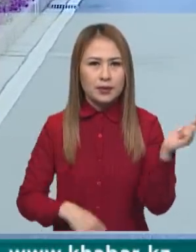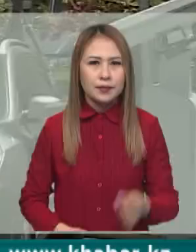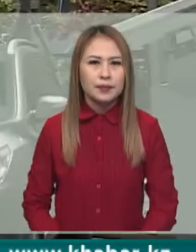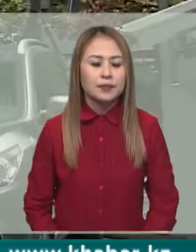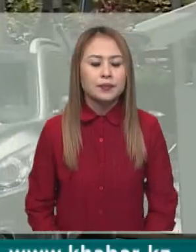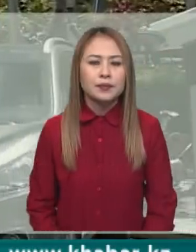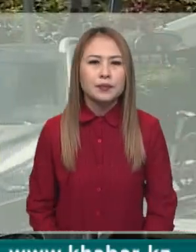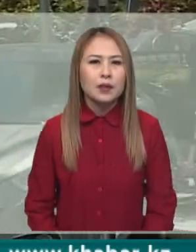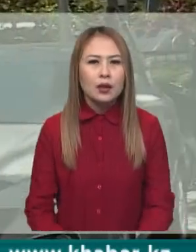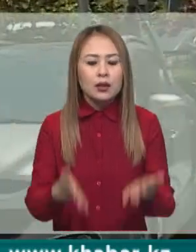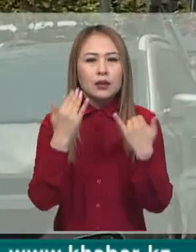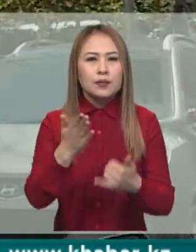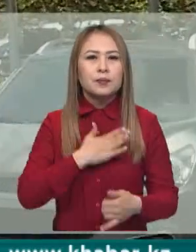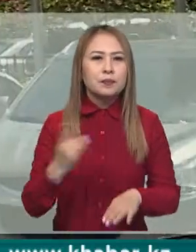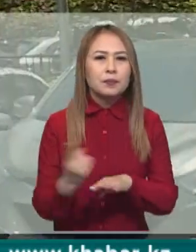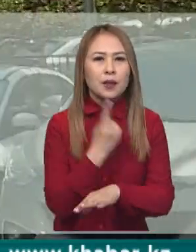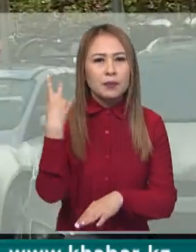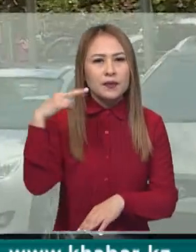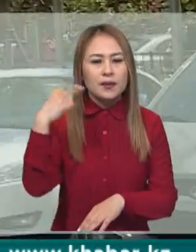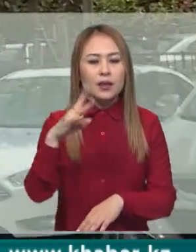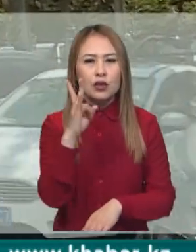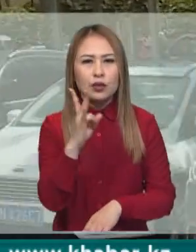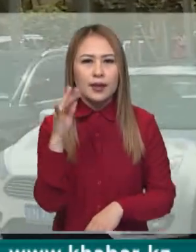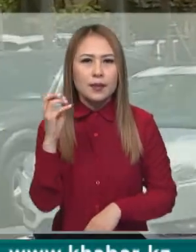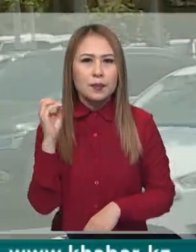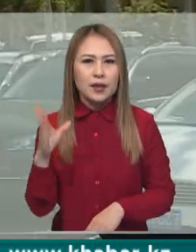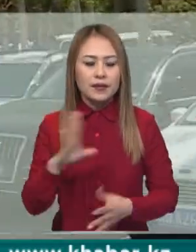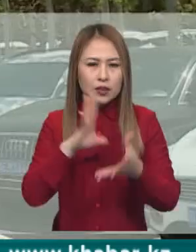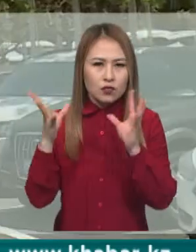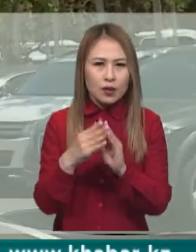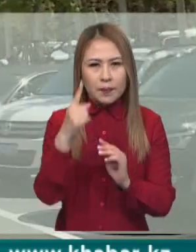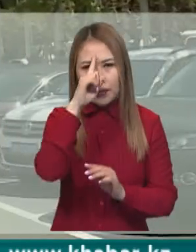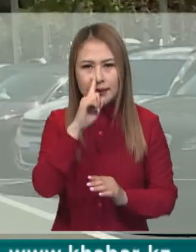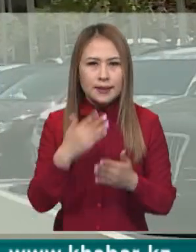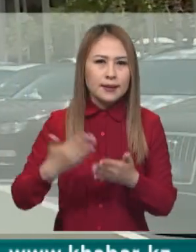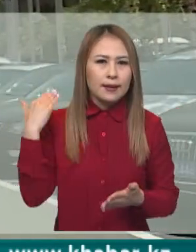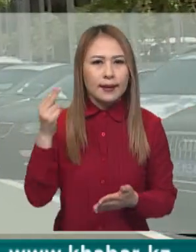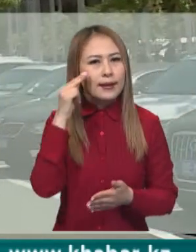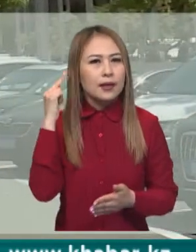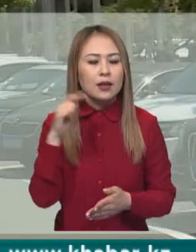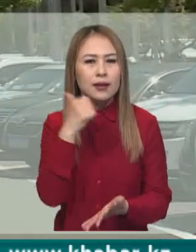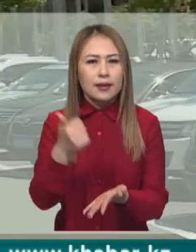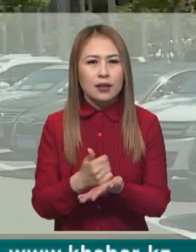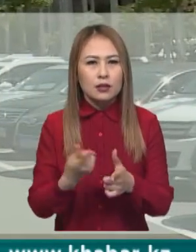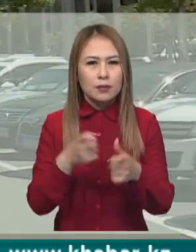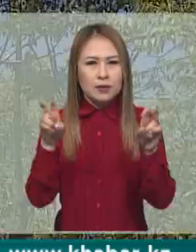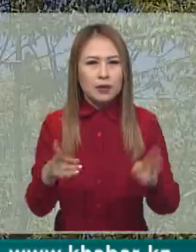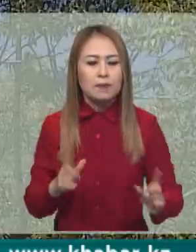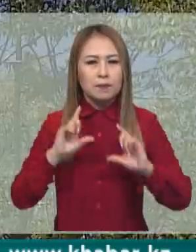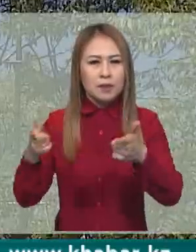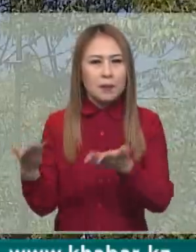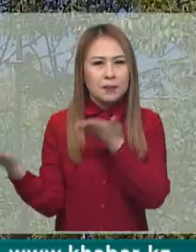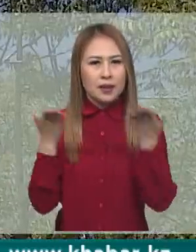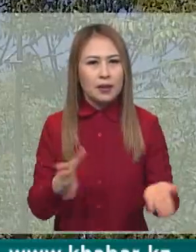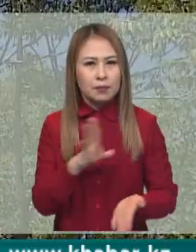бермейді. Солардың бірі еліміздің тұңғыш президенті Нұрсұлтан Назарбаев. Елбасыға осыдан бір ай бұрын Қытай Халық Республикасының төрағасы арнайы шақырту жіберген. Ал